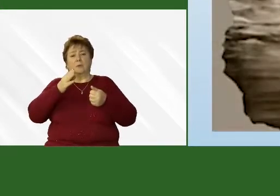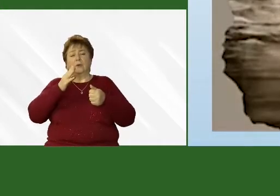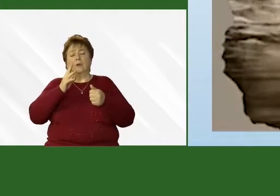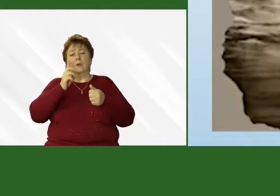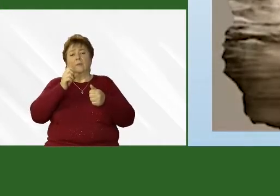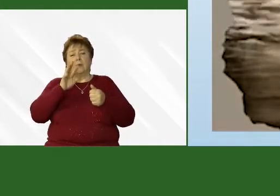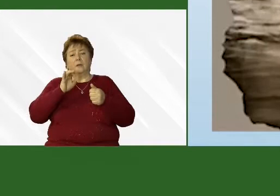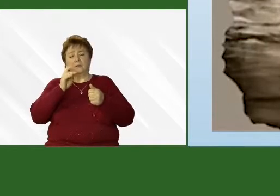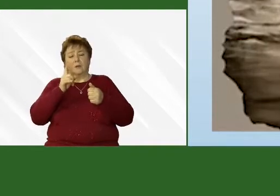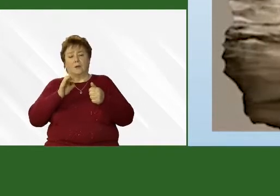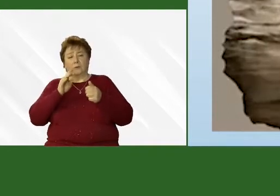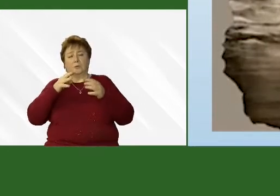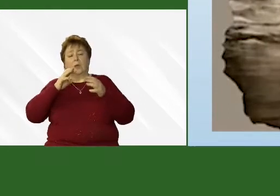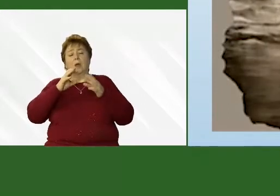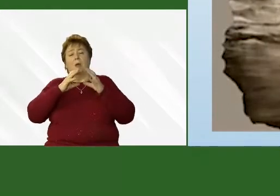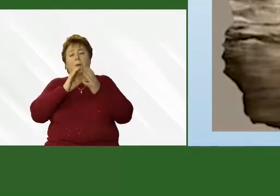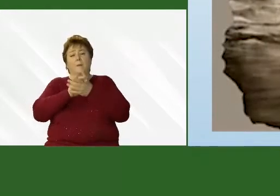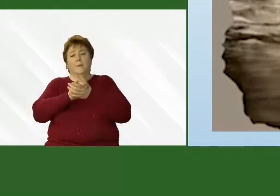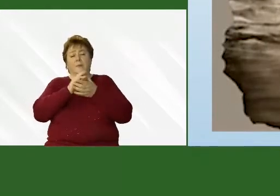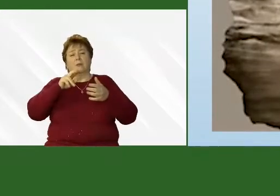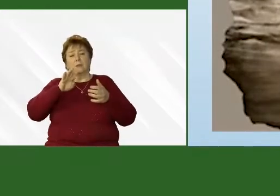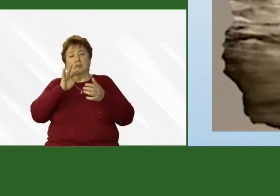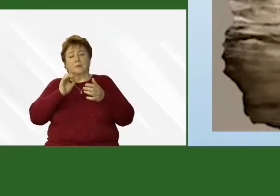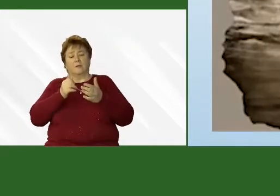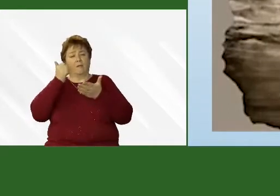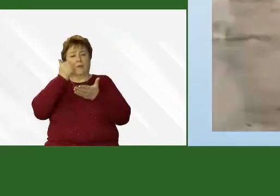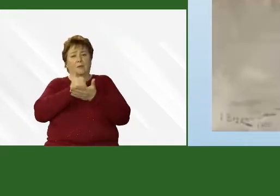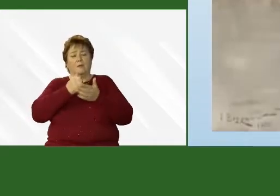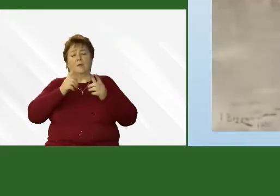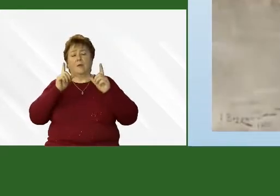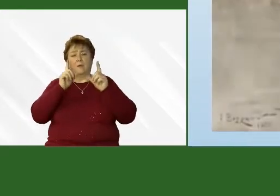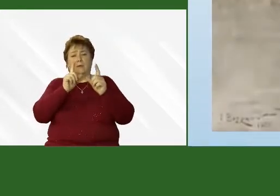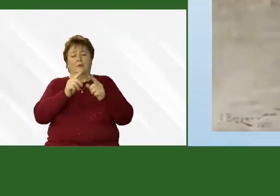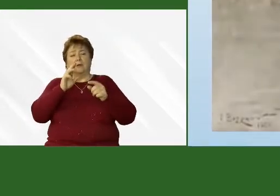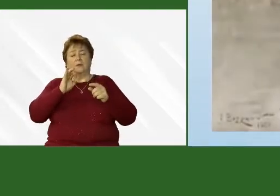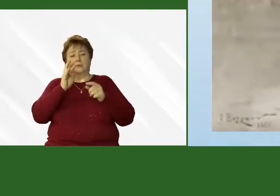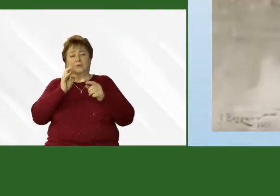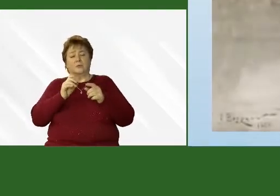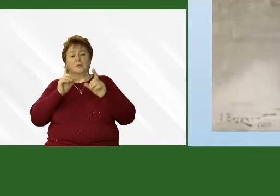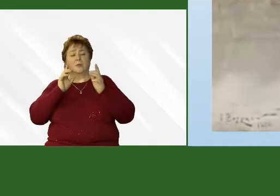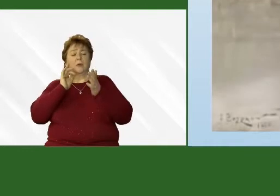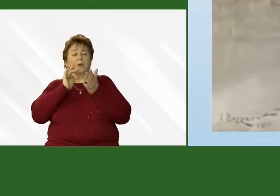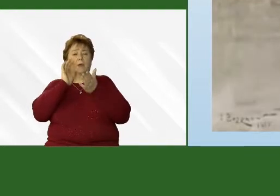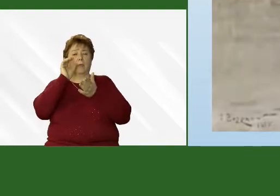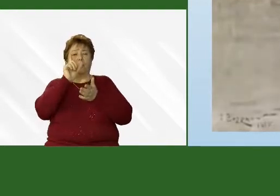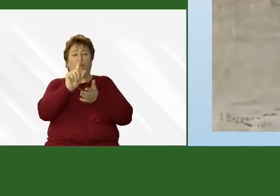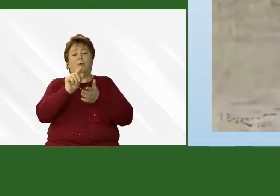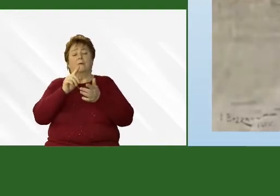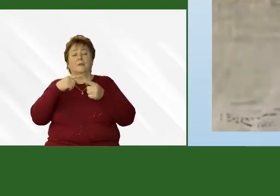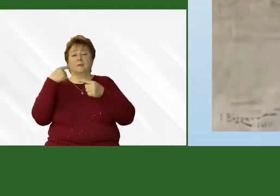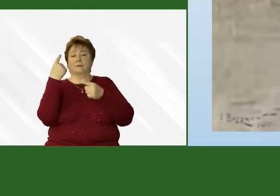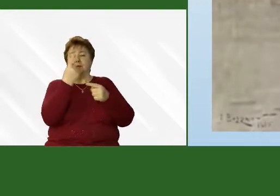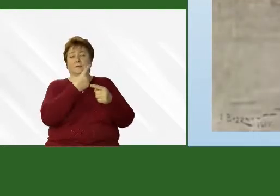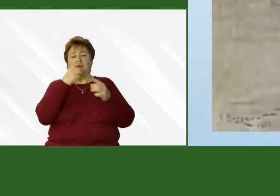Фадея Беллинсгаузена и «Мирный» с Михаилом Лазаревым во главе вышли из Кронштадта и отправились в